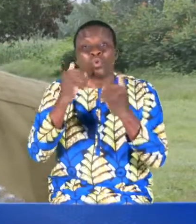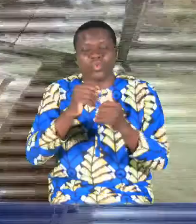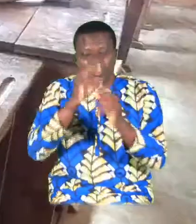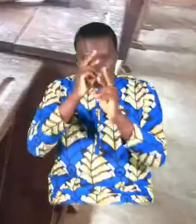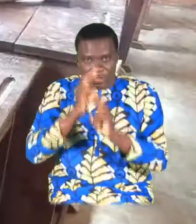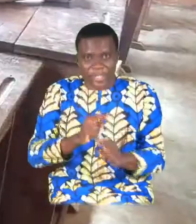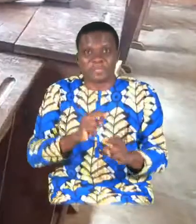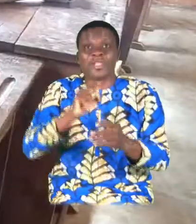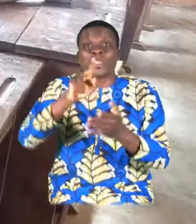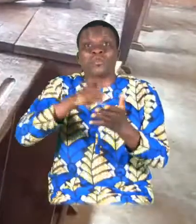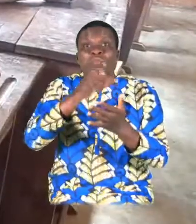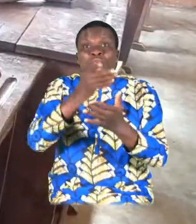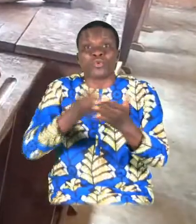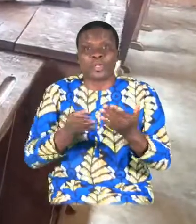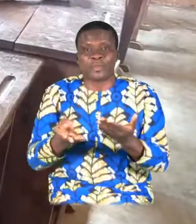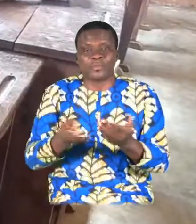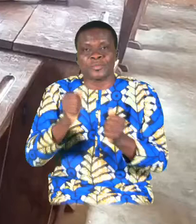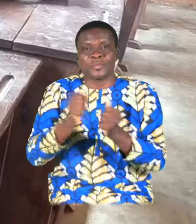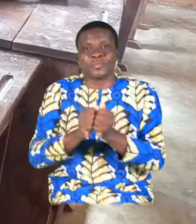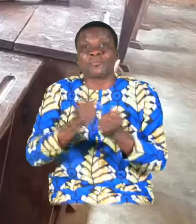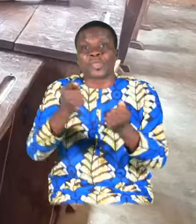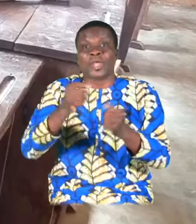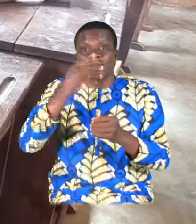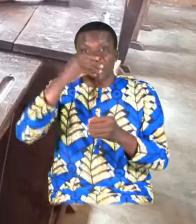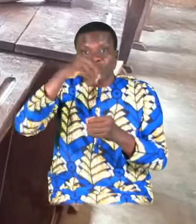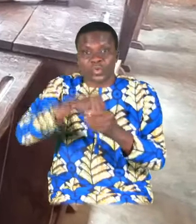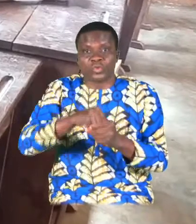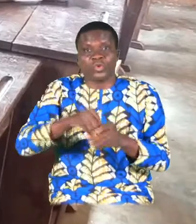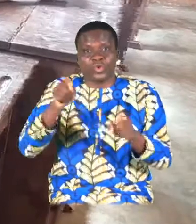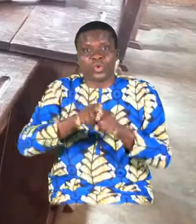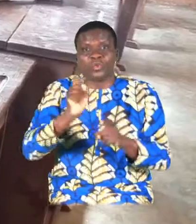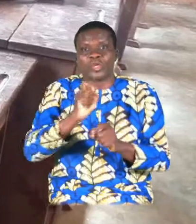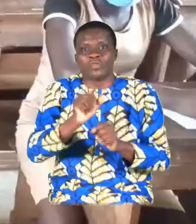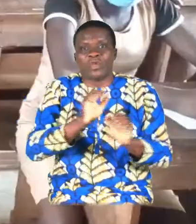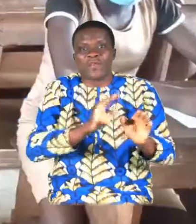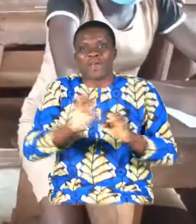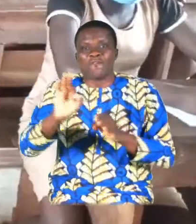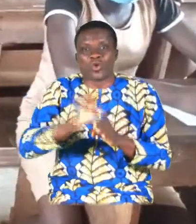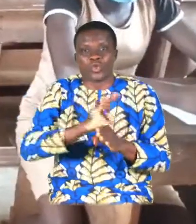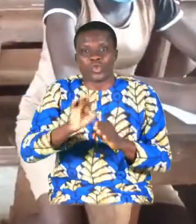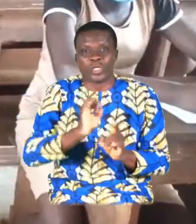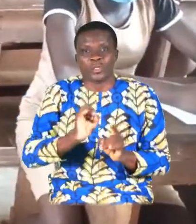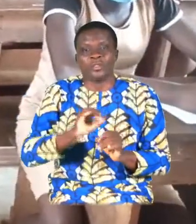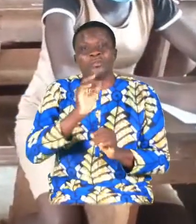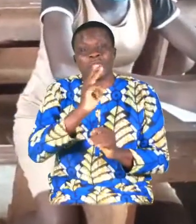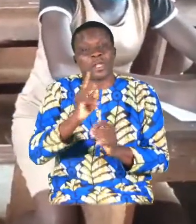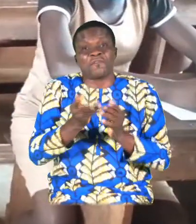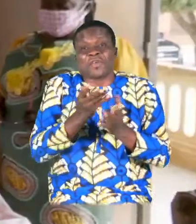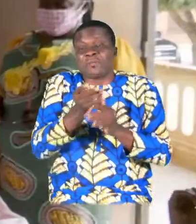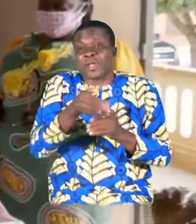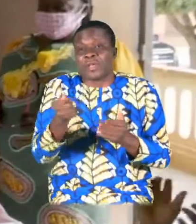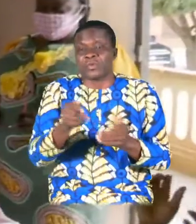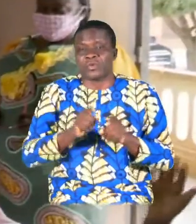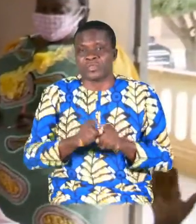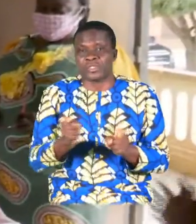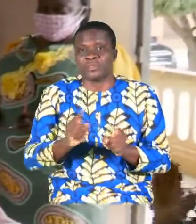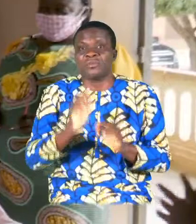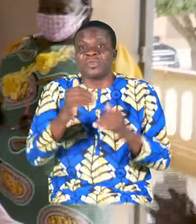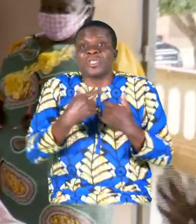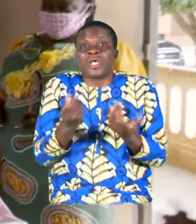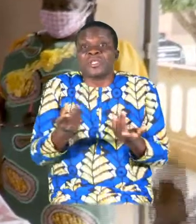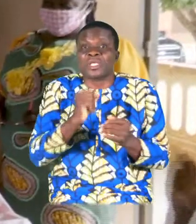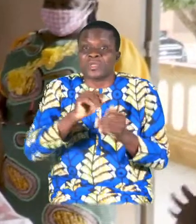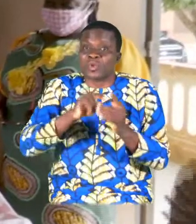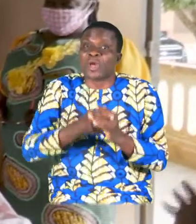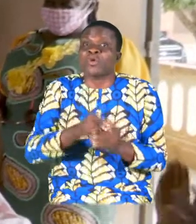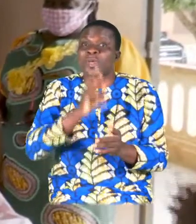respecté l'agenda avec son contenu, tel que cela doit pouvoir fonctionner. Il est vrai par ailleurs aussi, il y en a qui n'ont pas